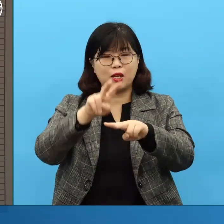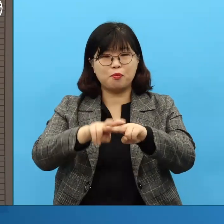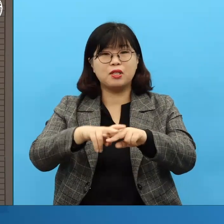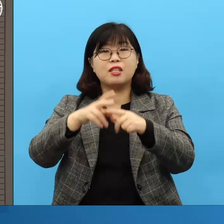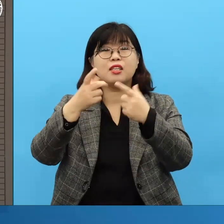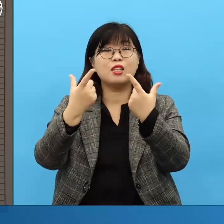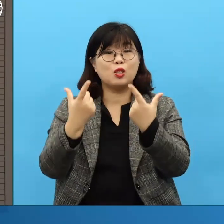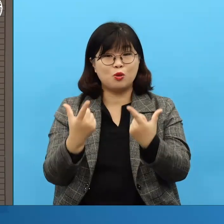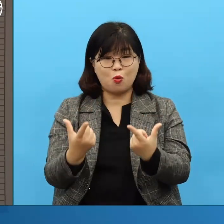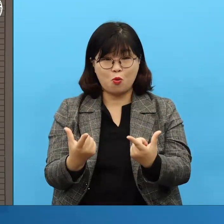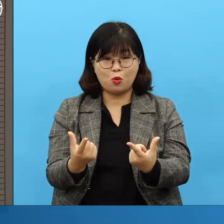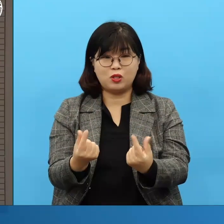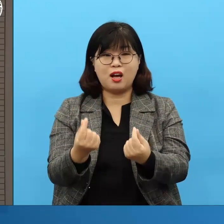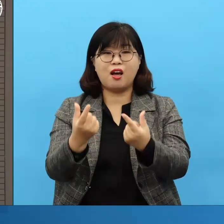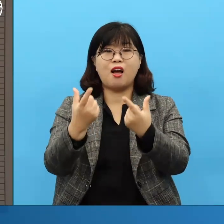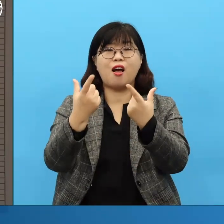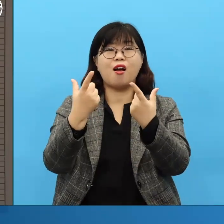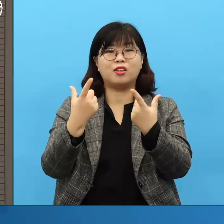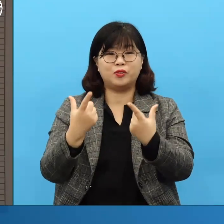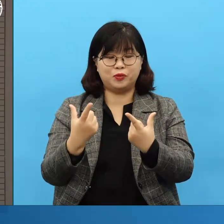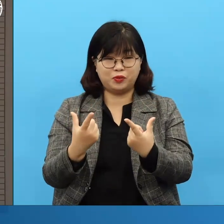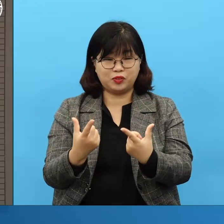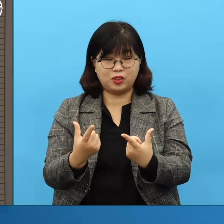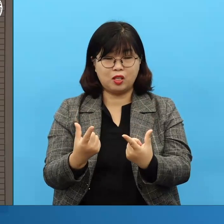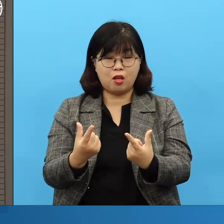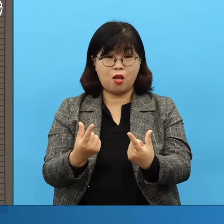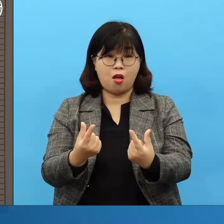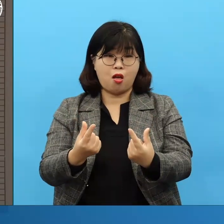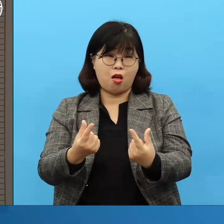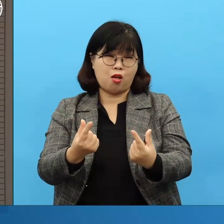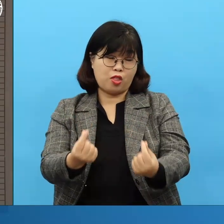생명샘 널리 울리어 퍼지는 생명의 말씀을